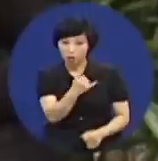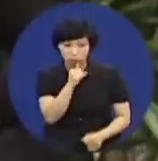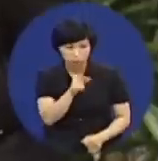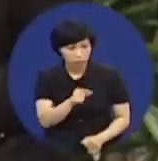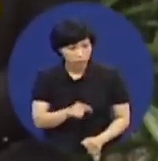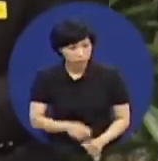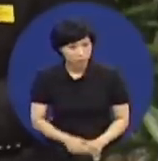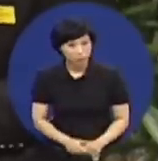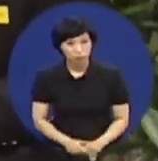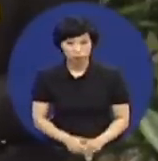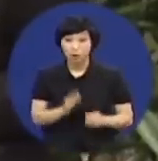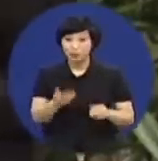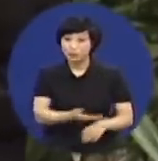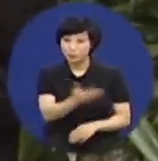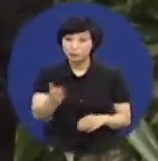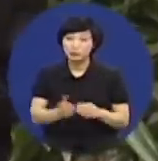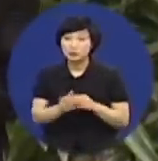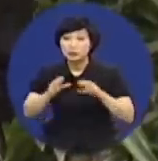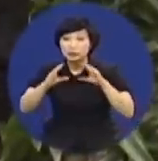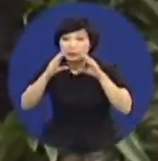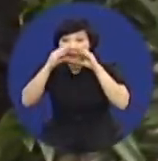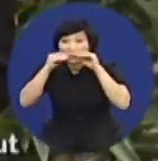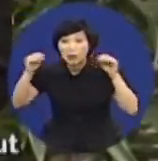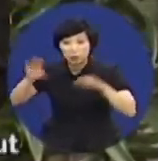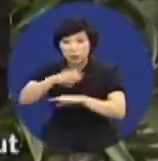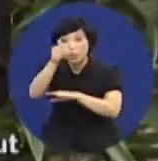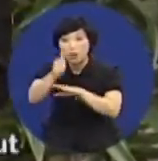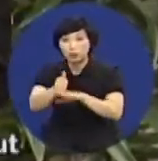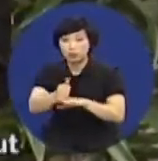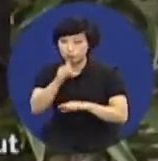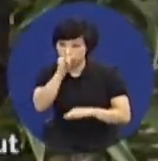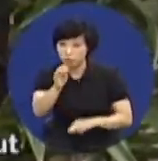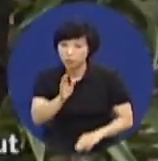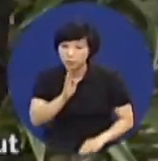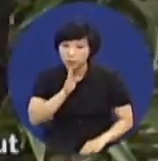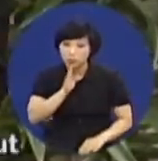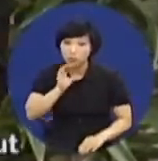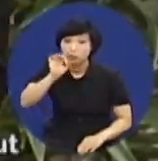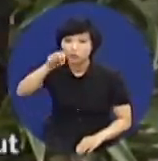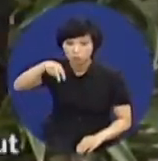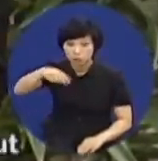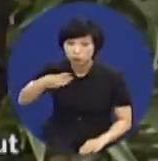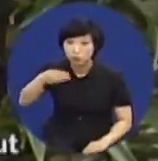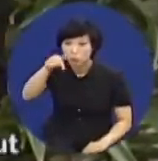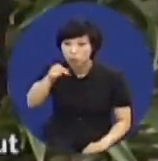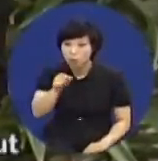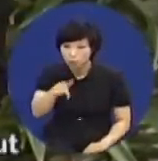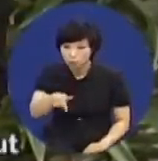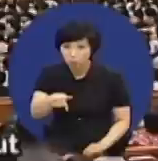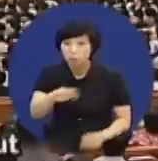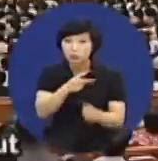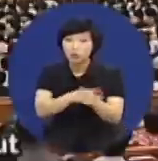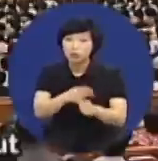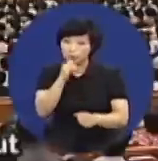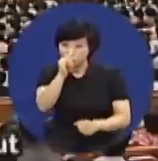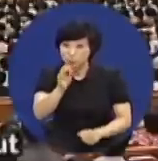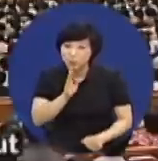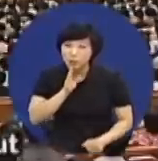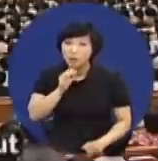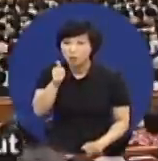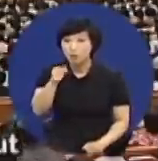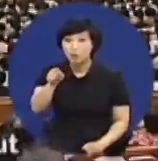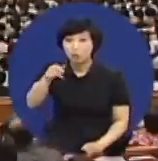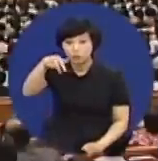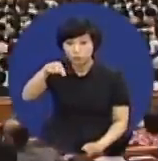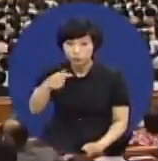ね。そうです。昔の世宗大王という王様も偉い方でした。有国学者先生